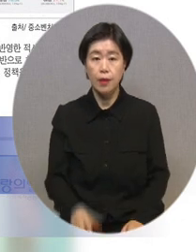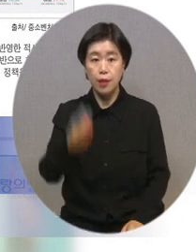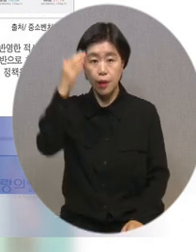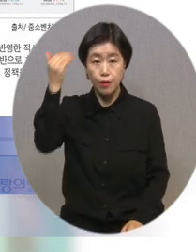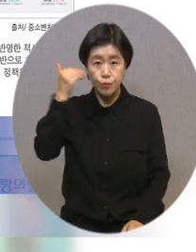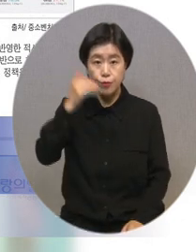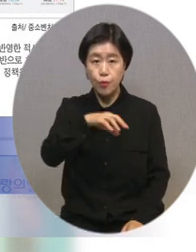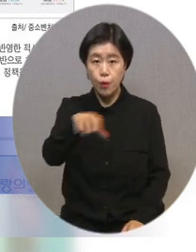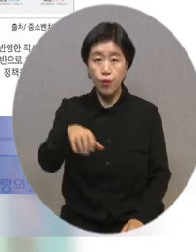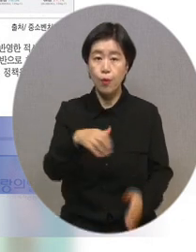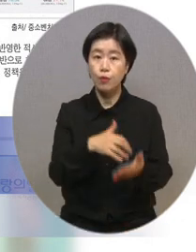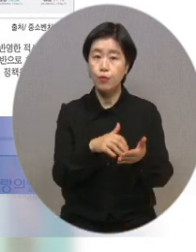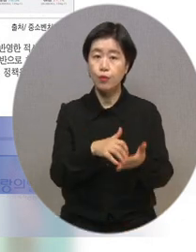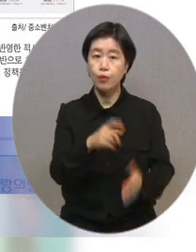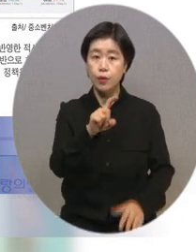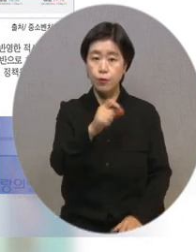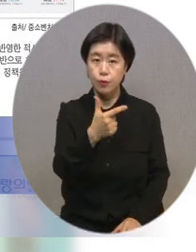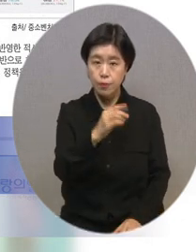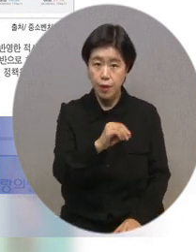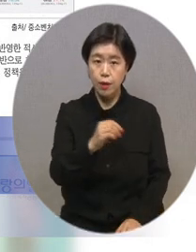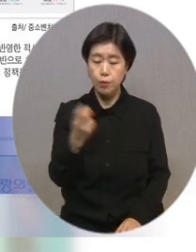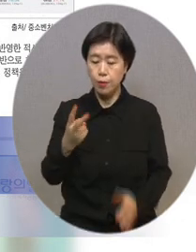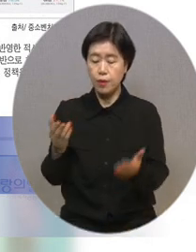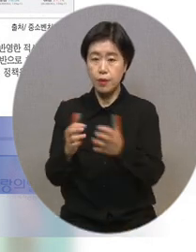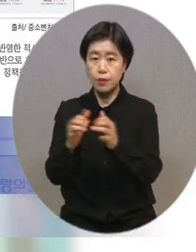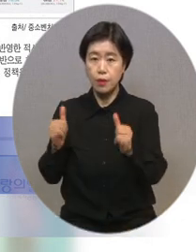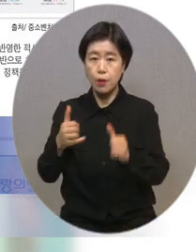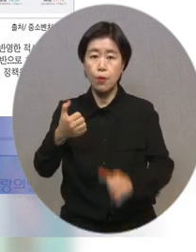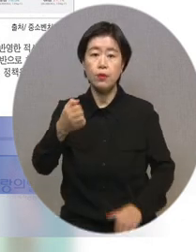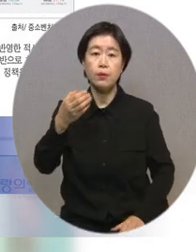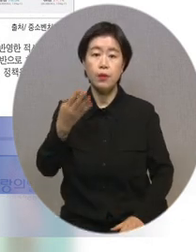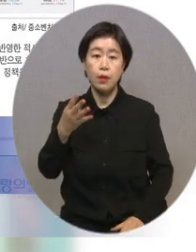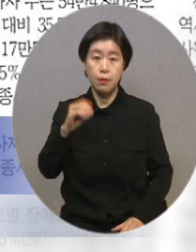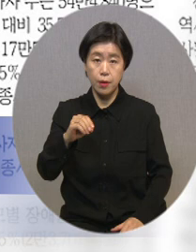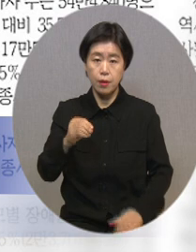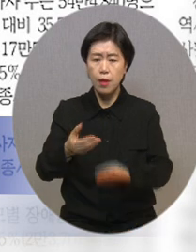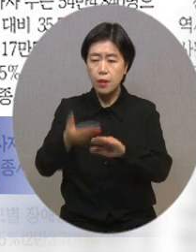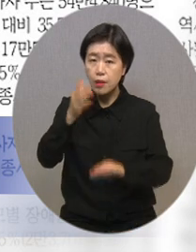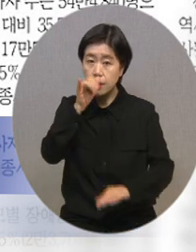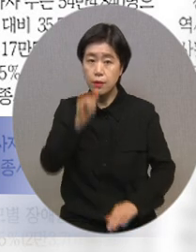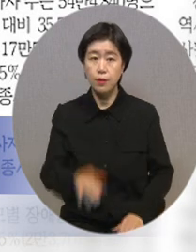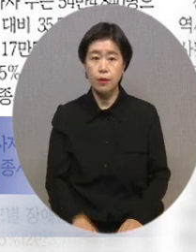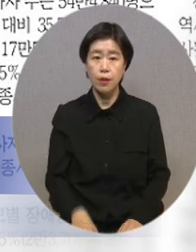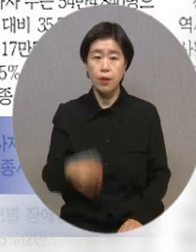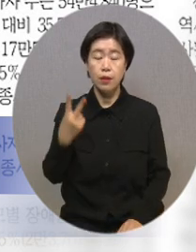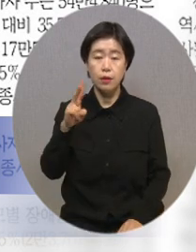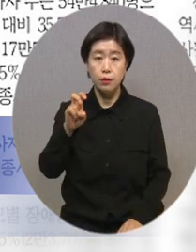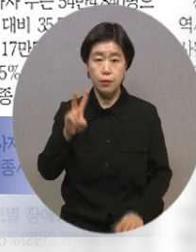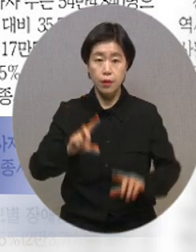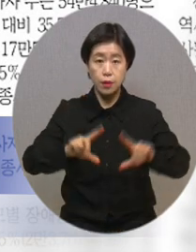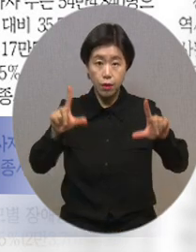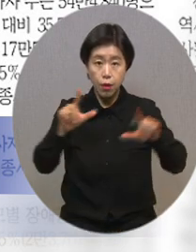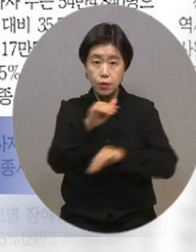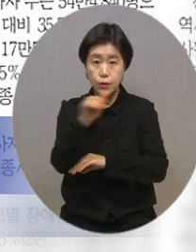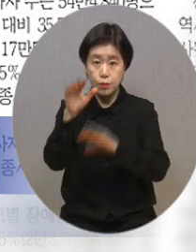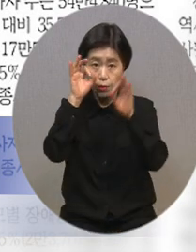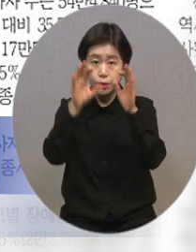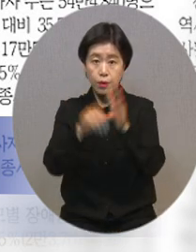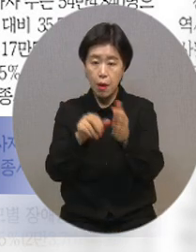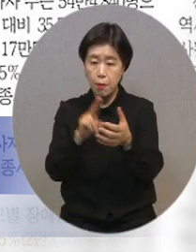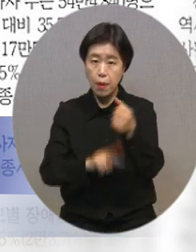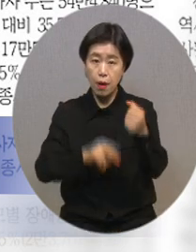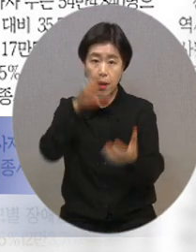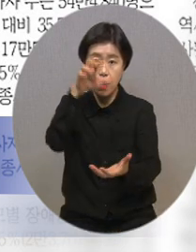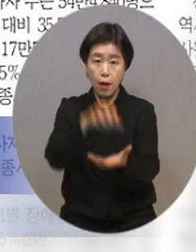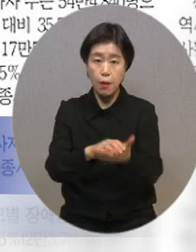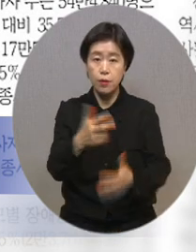개 종사자는 54만 명이 넘는 것으로 나타났습니다 지난 2022년 기준 매출 총액은